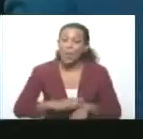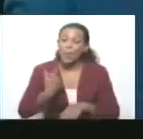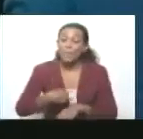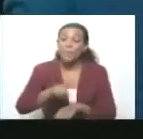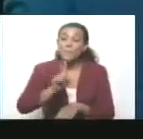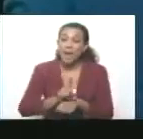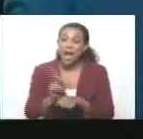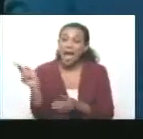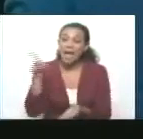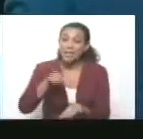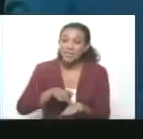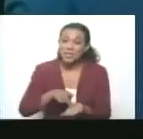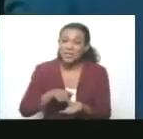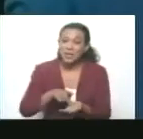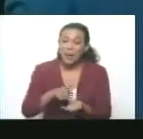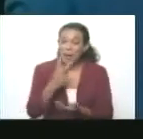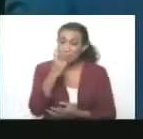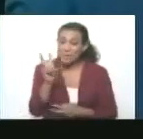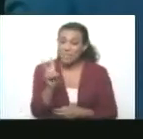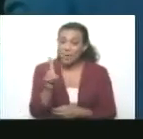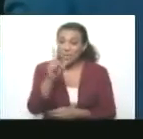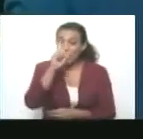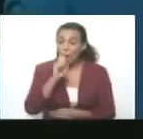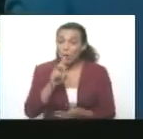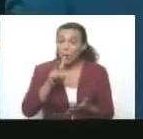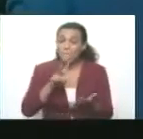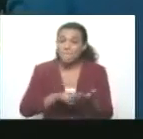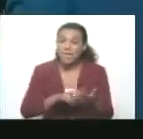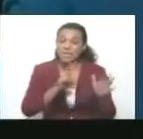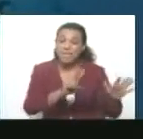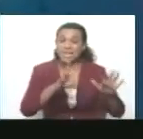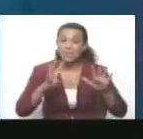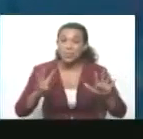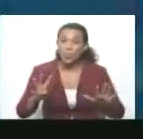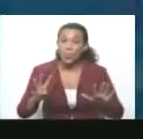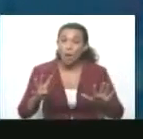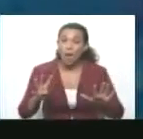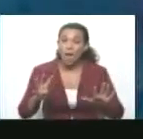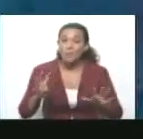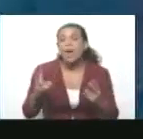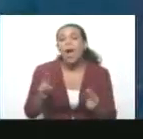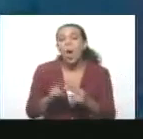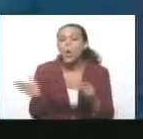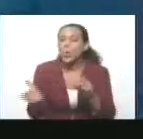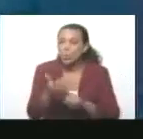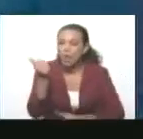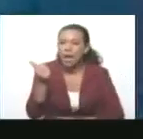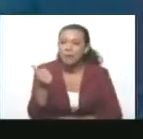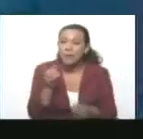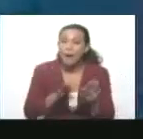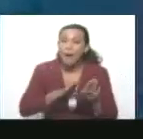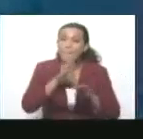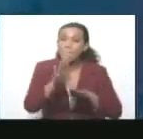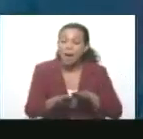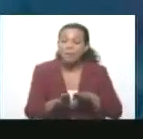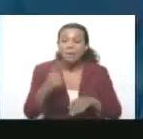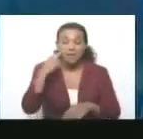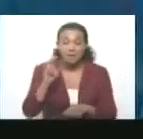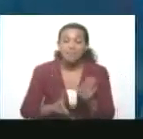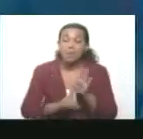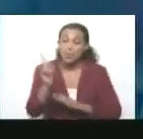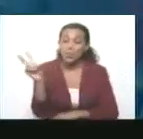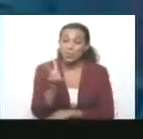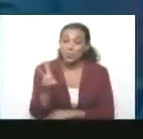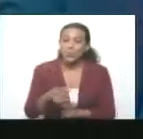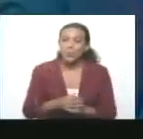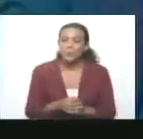vez, nosotros vinimos en el año 2019. Desde entonces hemos conseguido un gran avance. Şu an